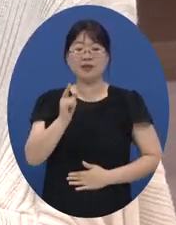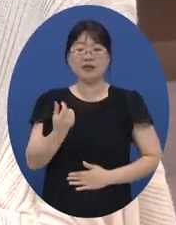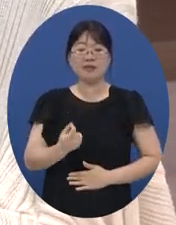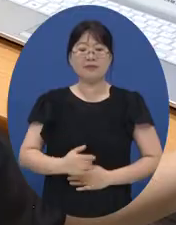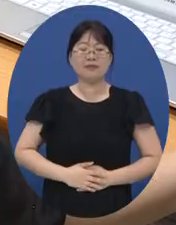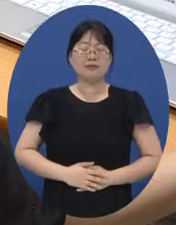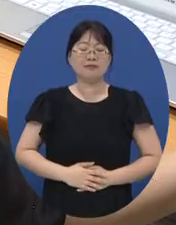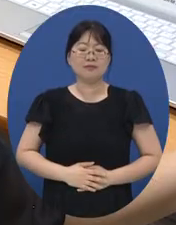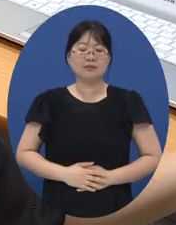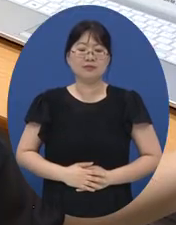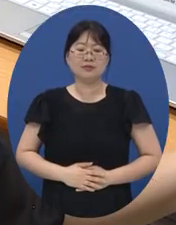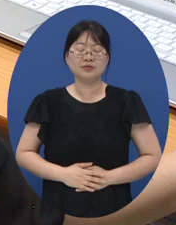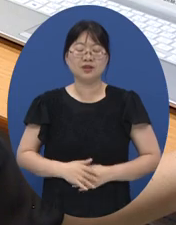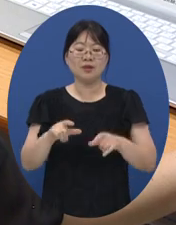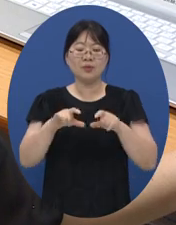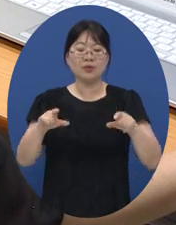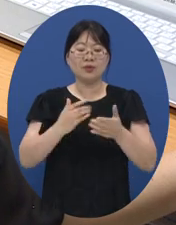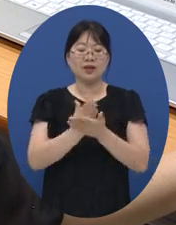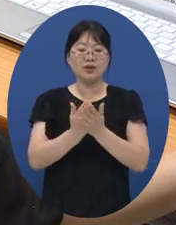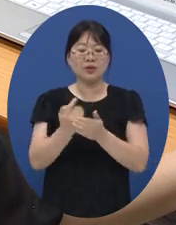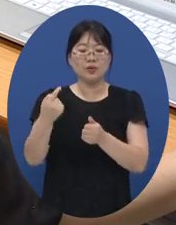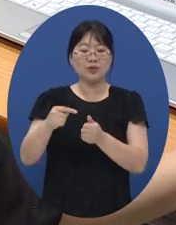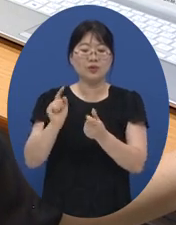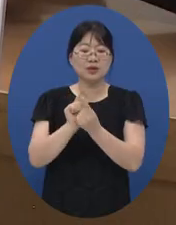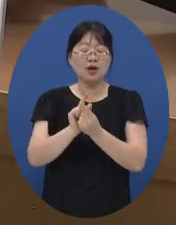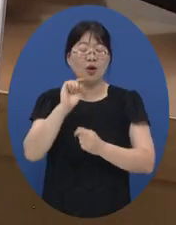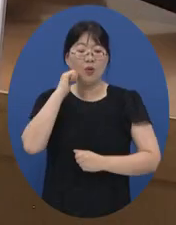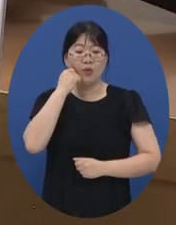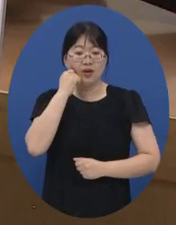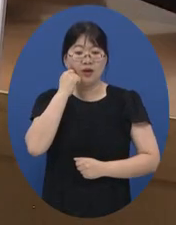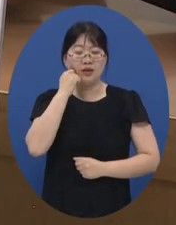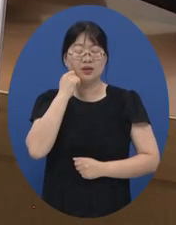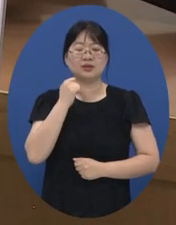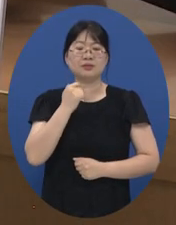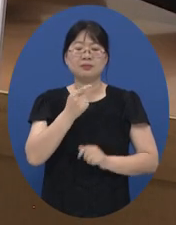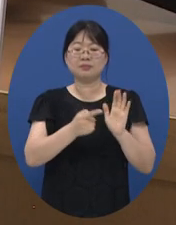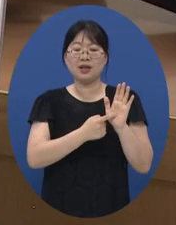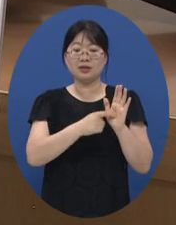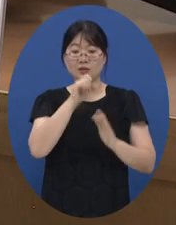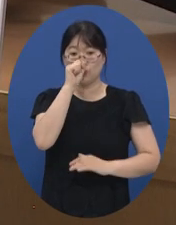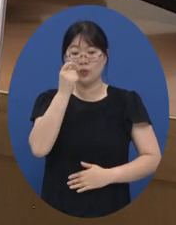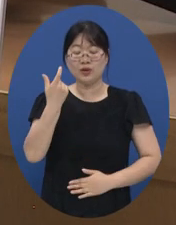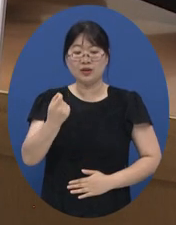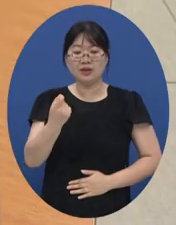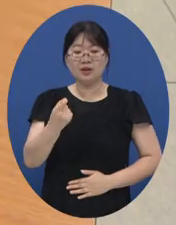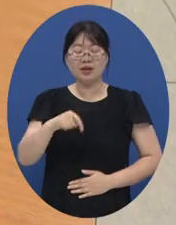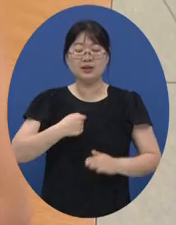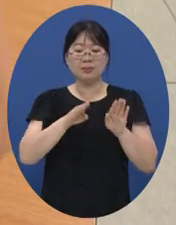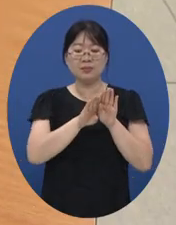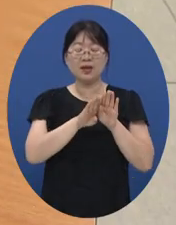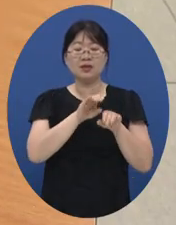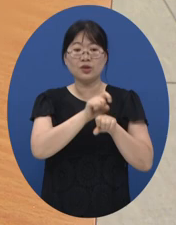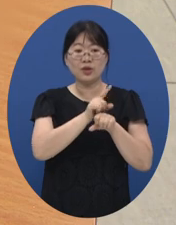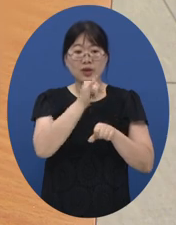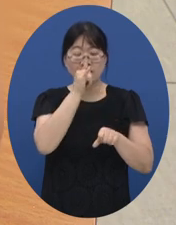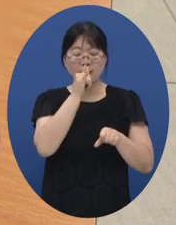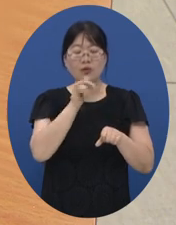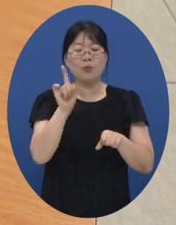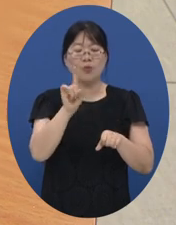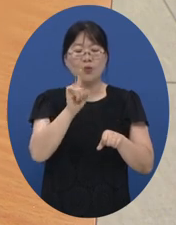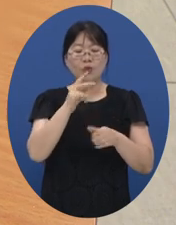있다는 거 평소 다양한 교육을 접하기 어려운 학생들의 반응이 좋습니다 자폐 성향이 있는 학생들을 위해